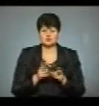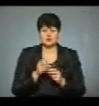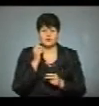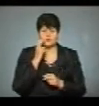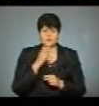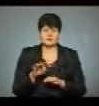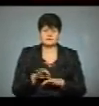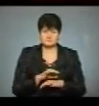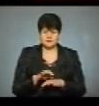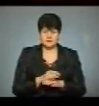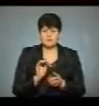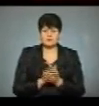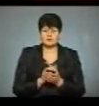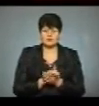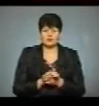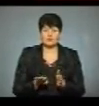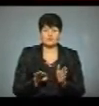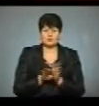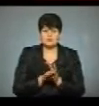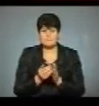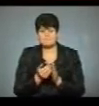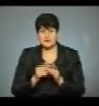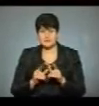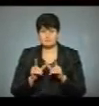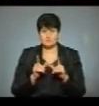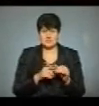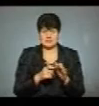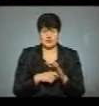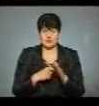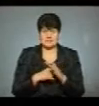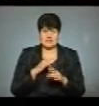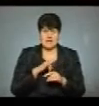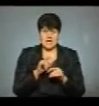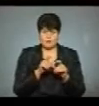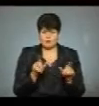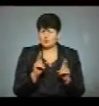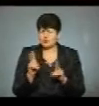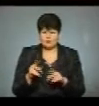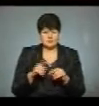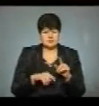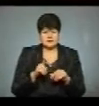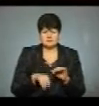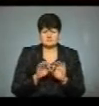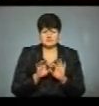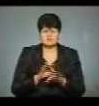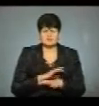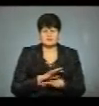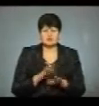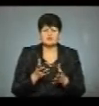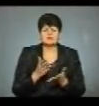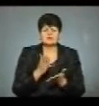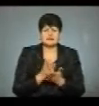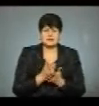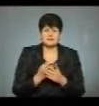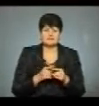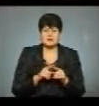Наталія Зварич. Вони познайомились у відпустці перед поїздкою Віталія в Донецький аеропорт. Нікому з рідних чоловік не розповідав, де він знаходиться. Про